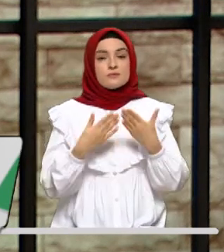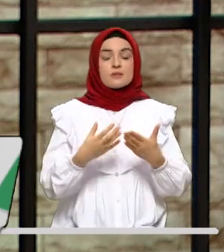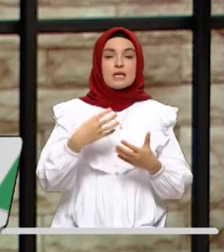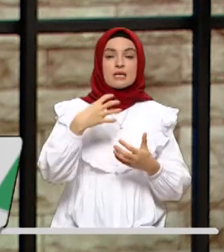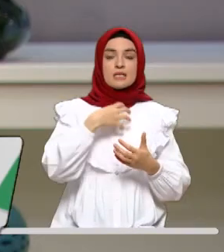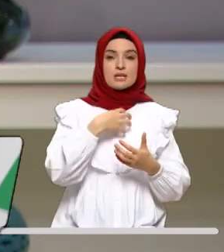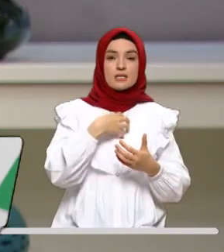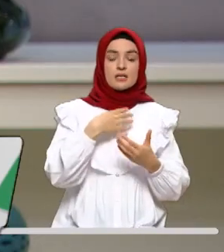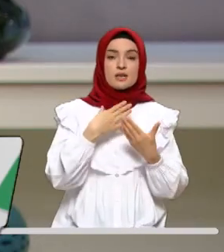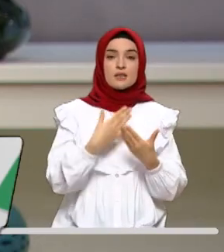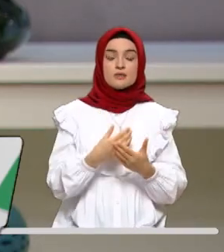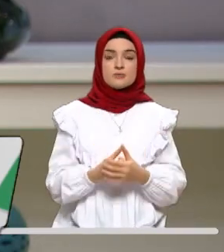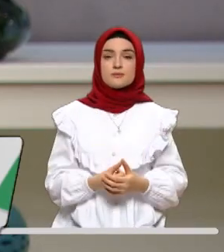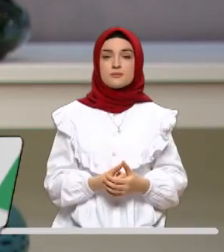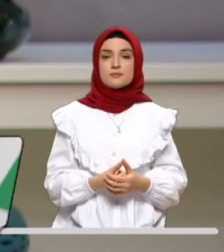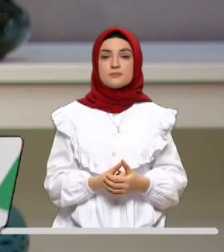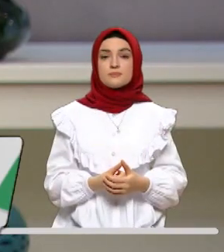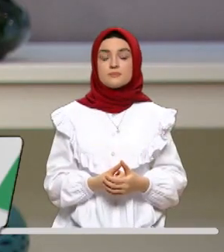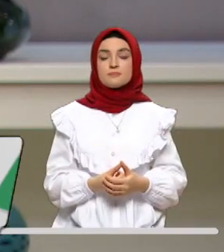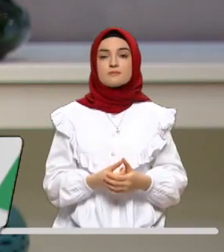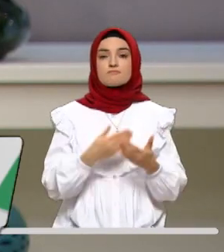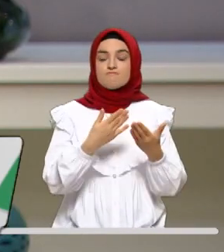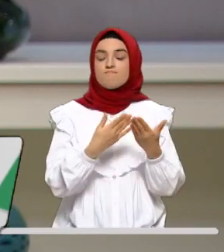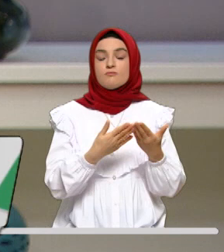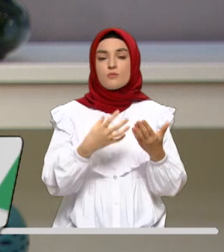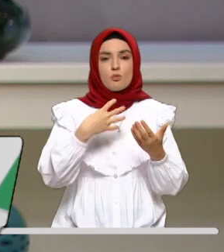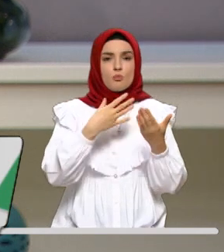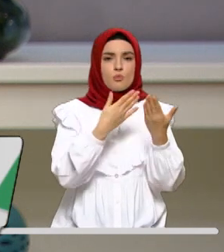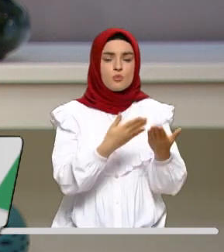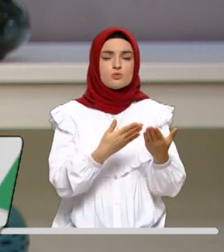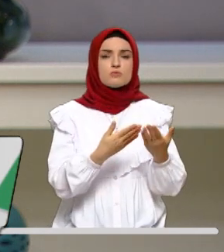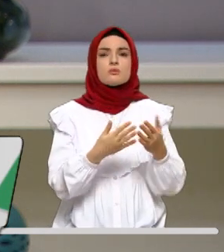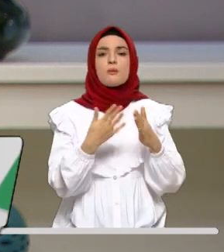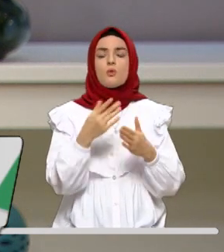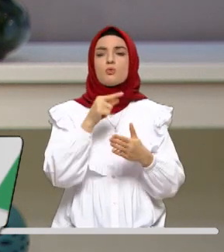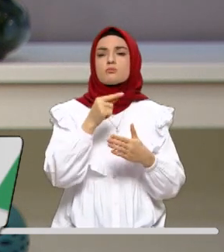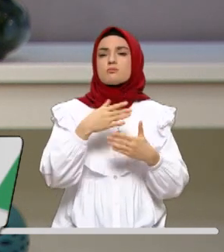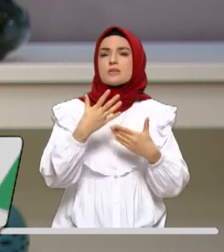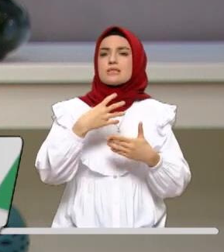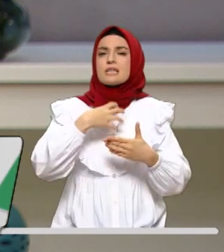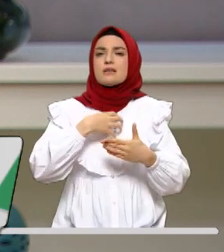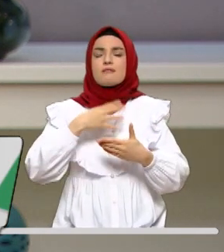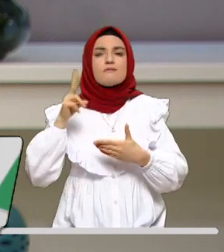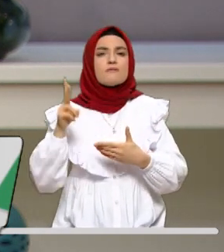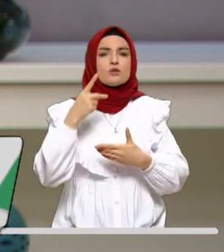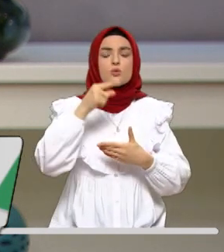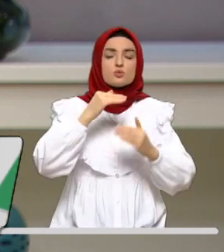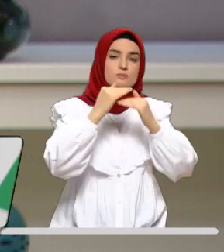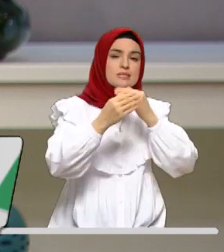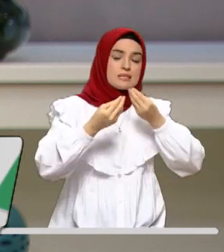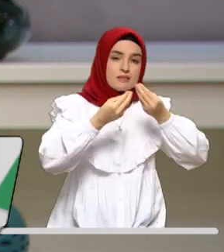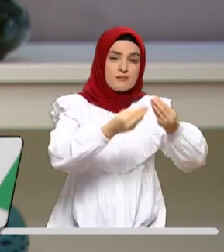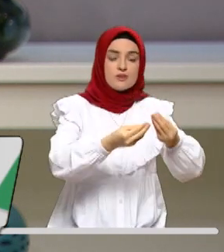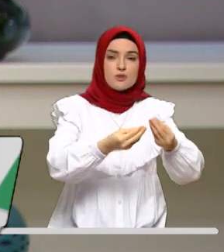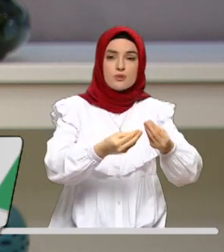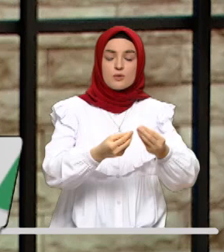kendi yani tabiri caizse kendi eseri evet onun eseri ama o kadar hani o benlikten vazgeçerek bunu milletine sunuyor ki.